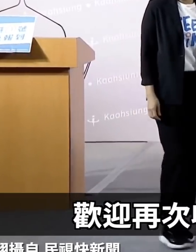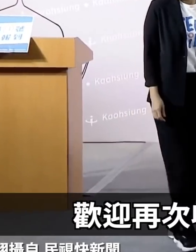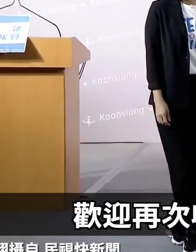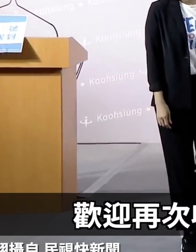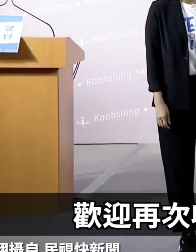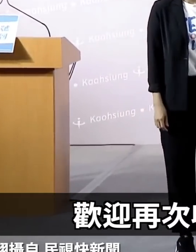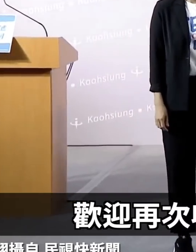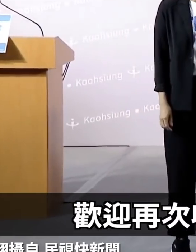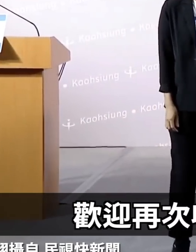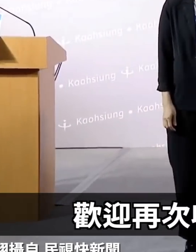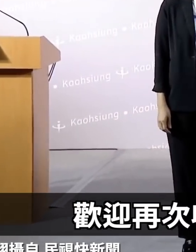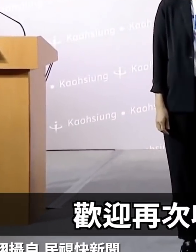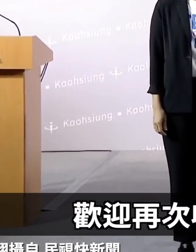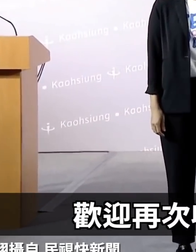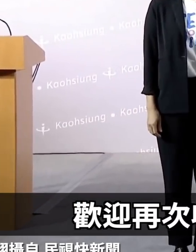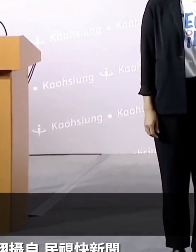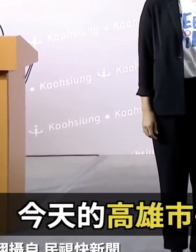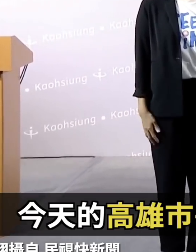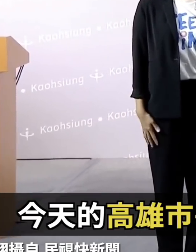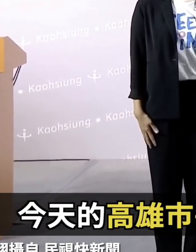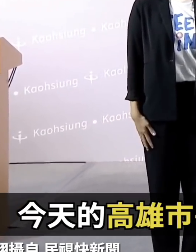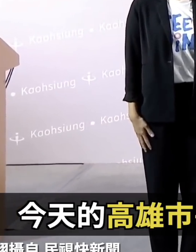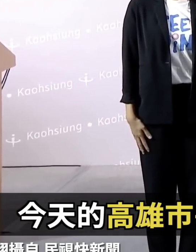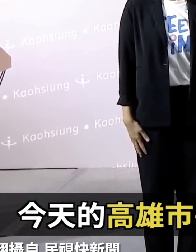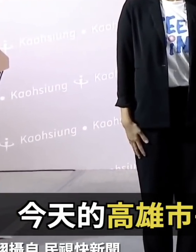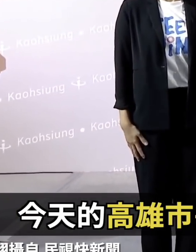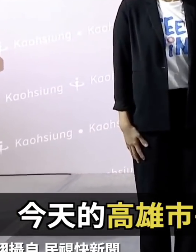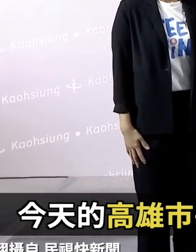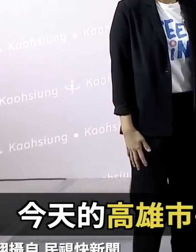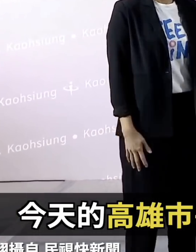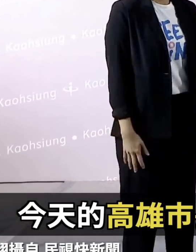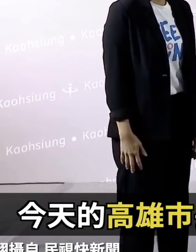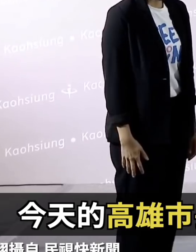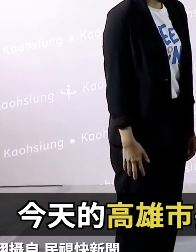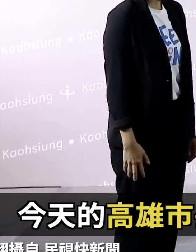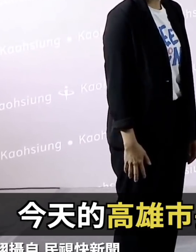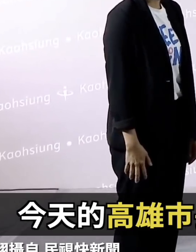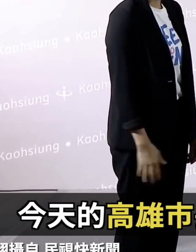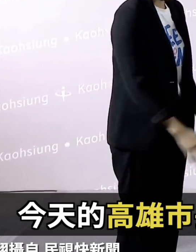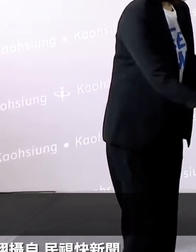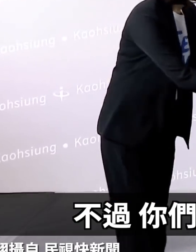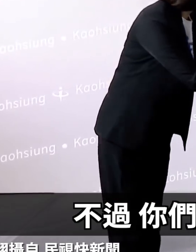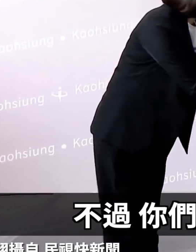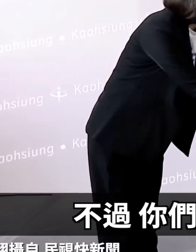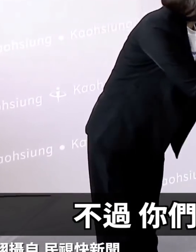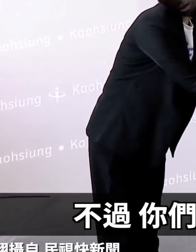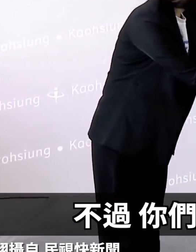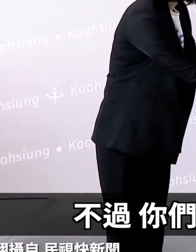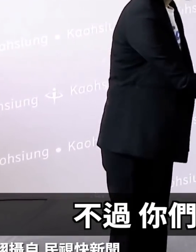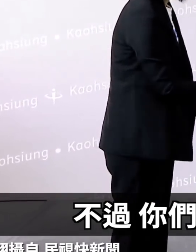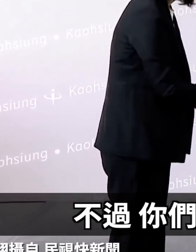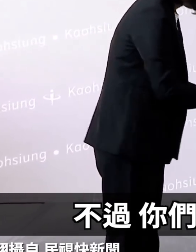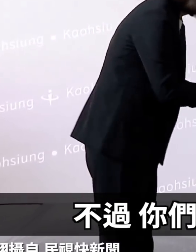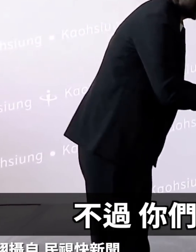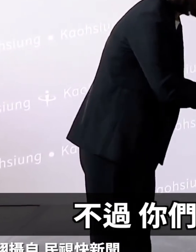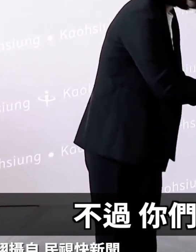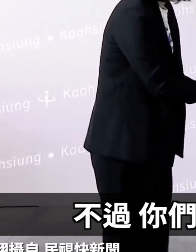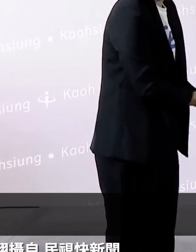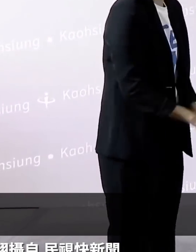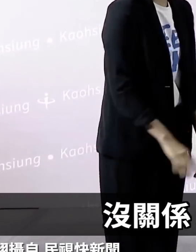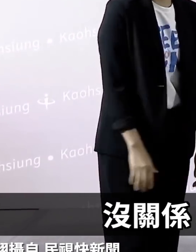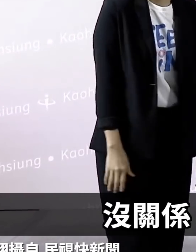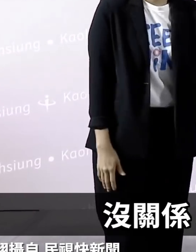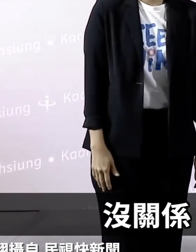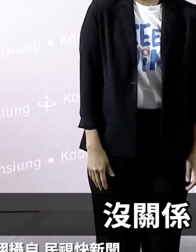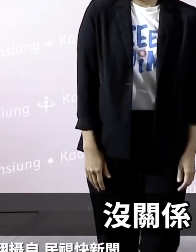欢迎再次收看电视笑话冠军，我是星期天。今天的高雄市长补选政见发表会真是充满欢乐啊！不过你们应该都没有跟到电视直播